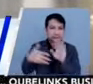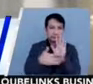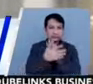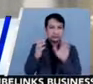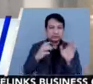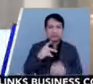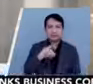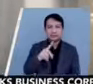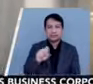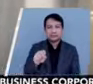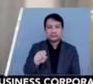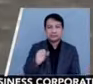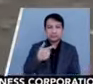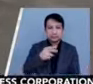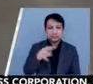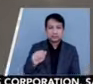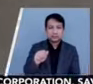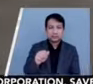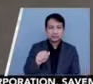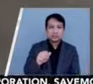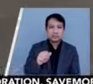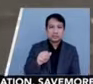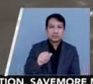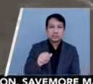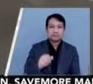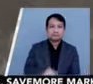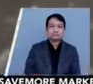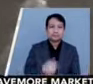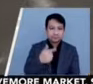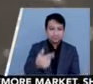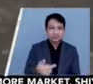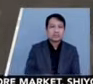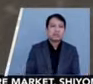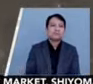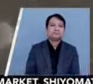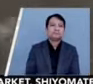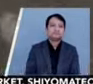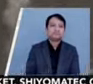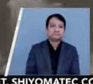Para sa GMA Integrated News, Rafi Tima, nakatutok, 24 oras.